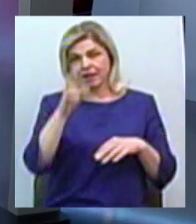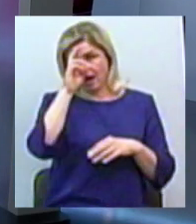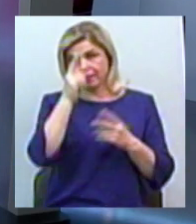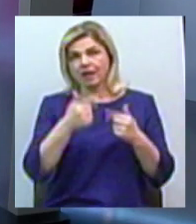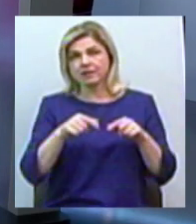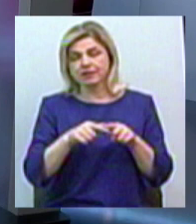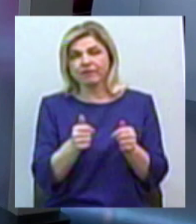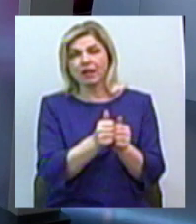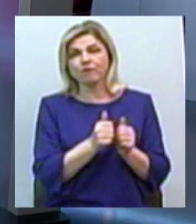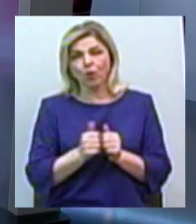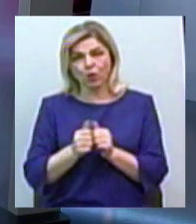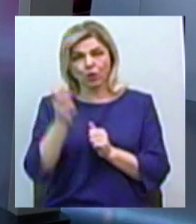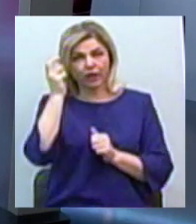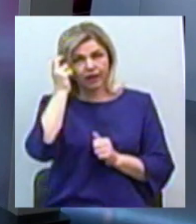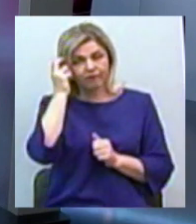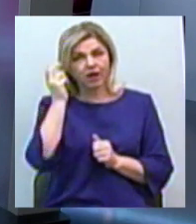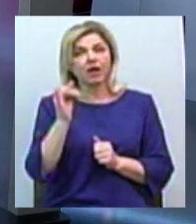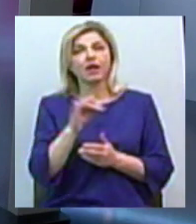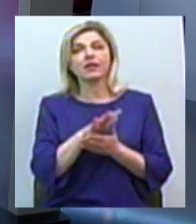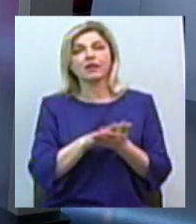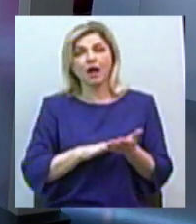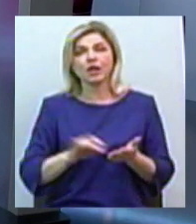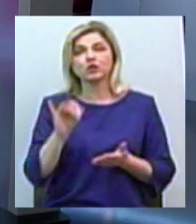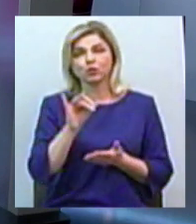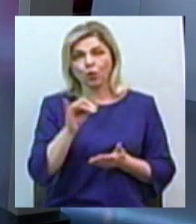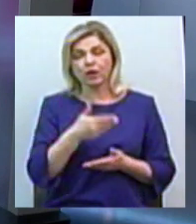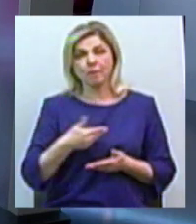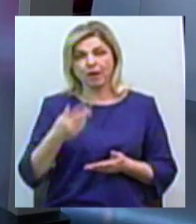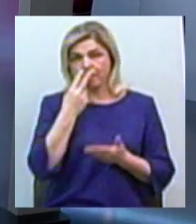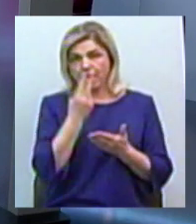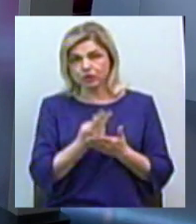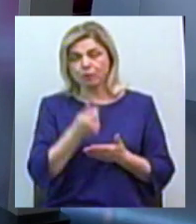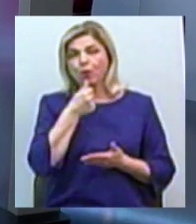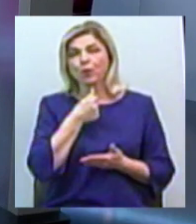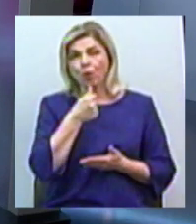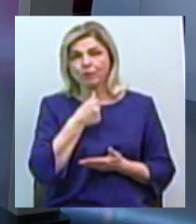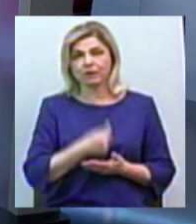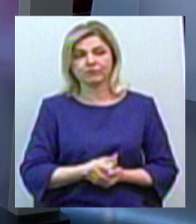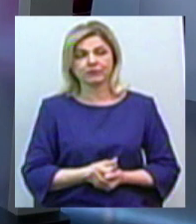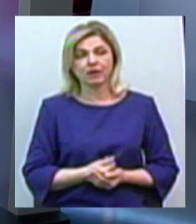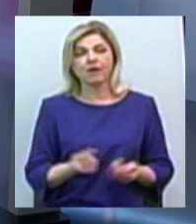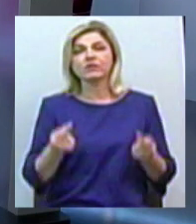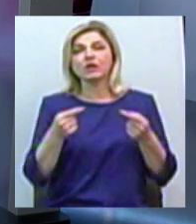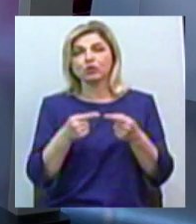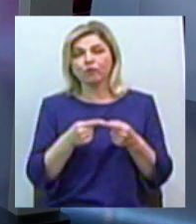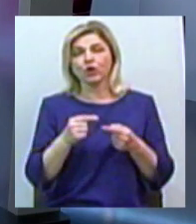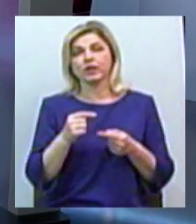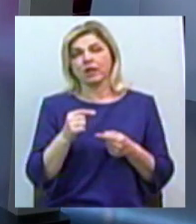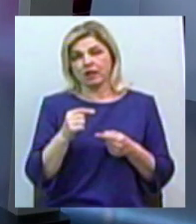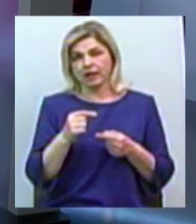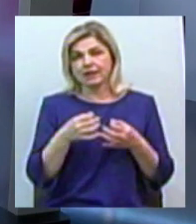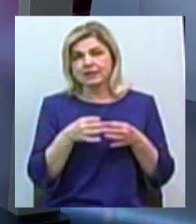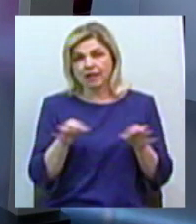Києва. Відповідно, далі по історії ми бачимо спроби встановити соборність,